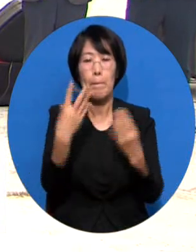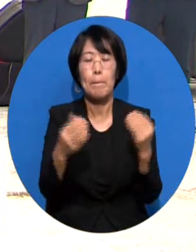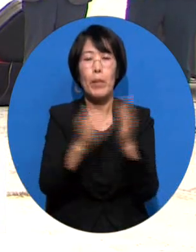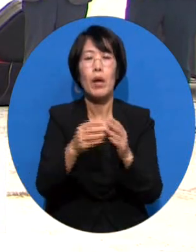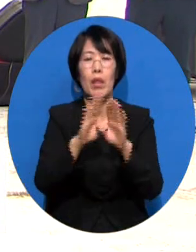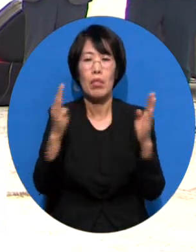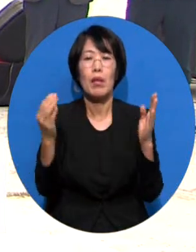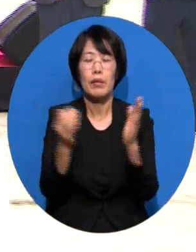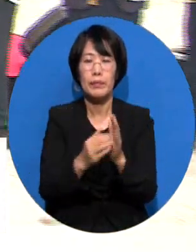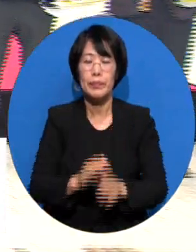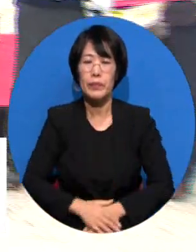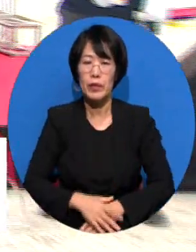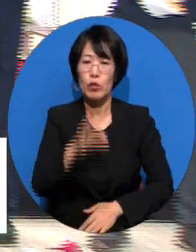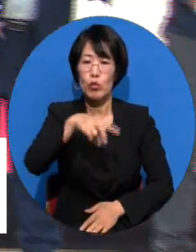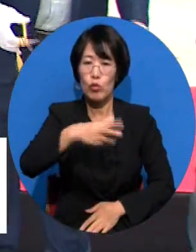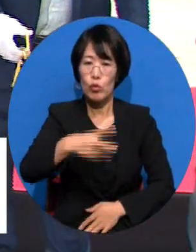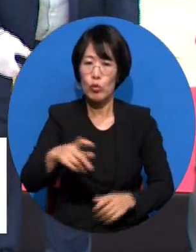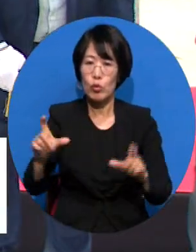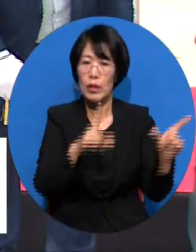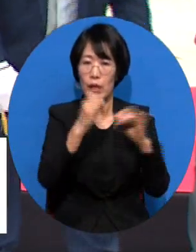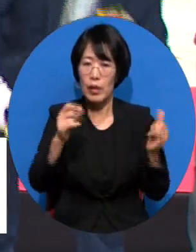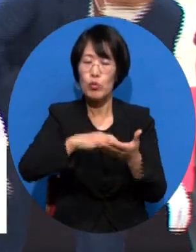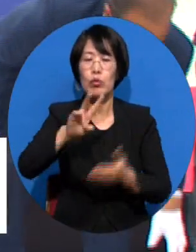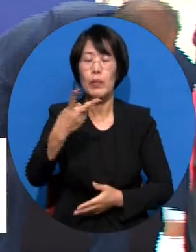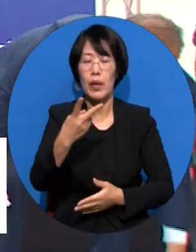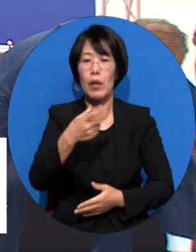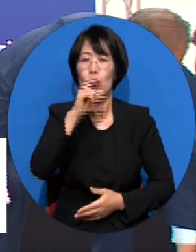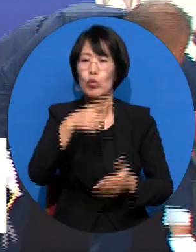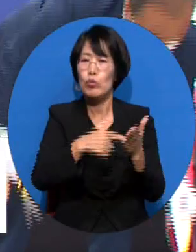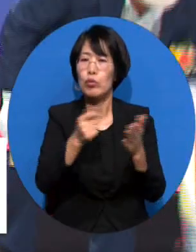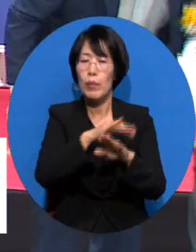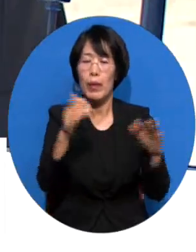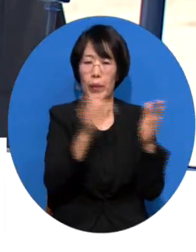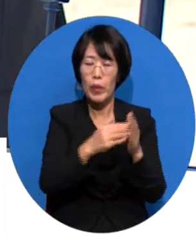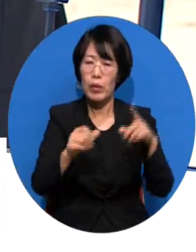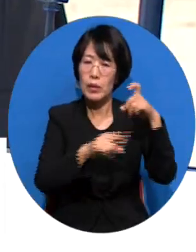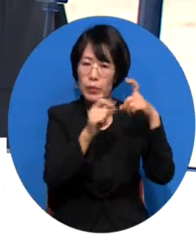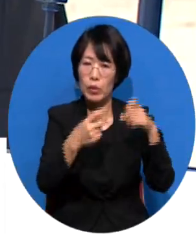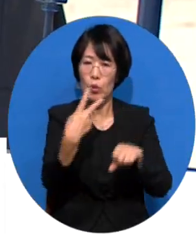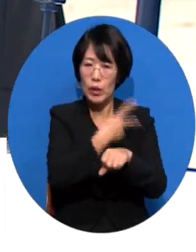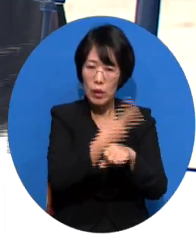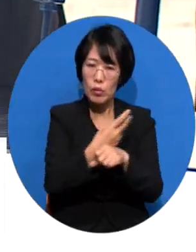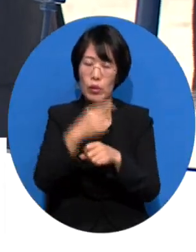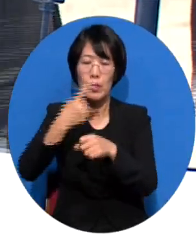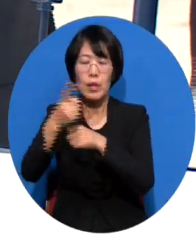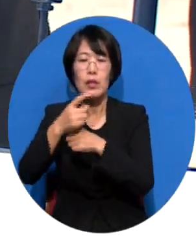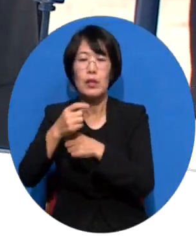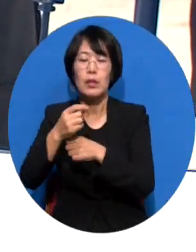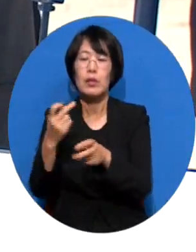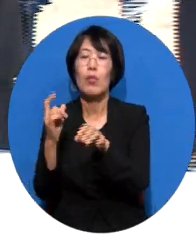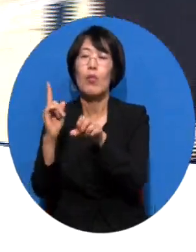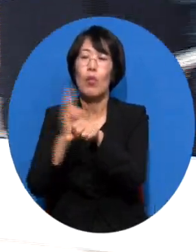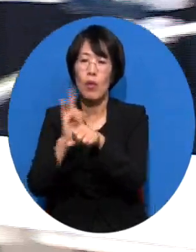가졌습니다 이에 따라 율도 주민 200여명 의식 순환이 해소 됐으며 다음달 달리 도 내년에는 외달도 에 수돗물